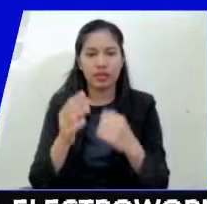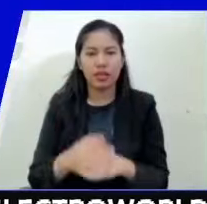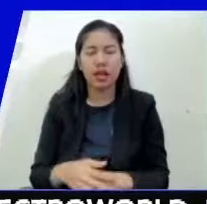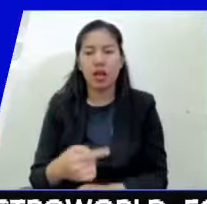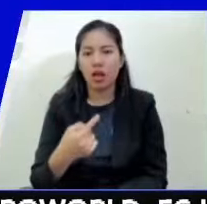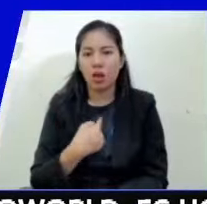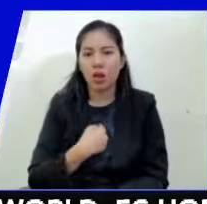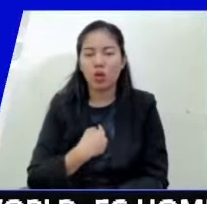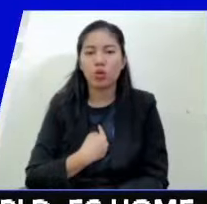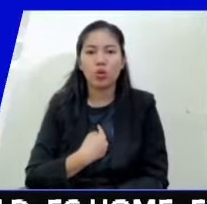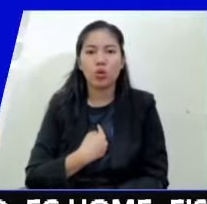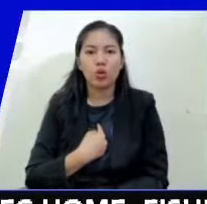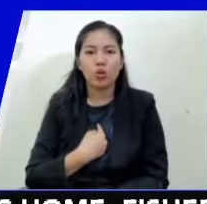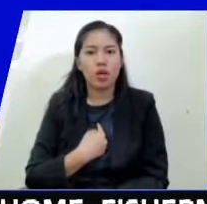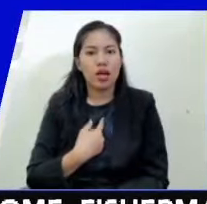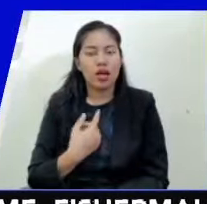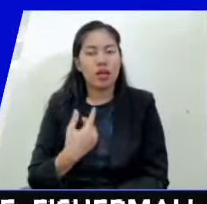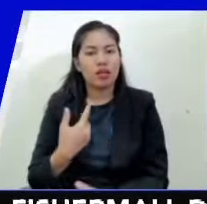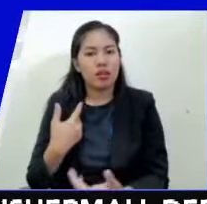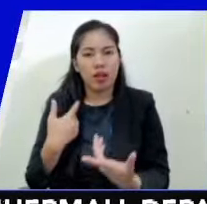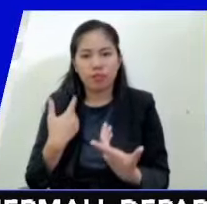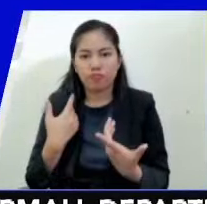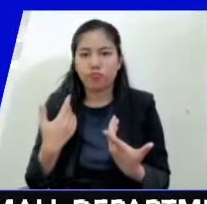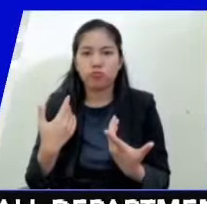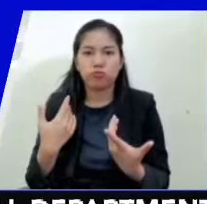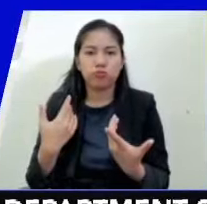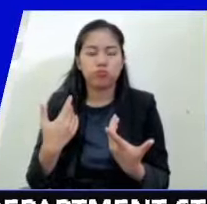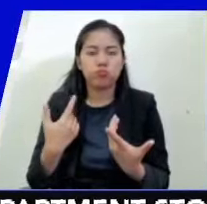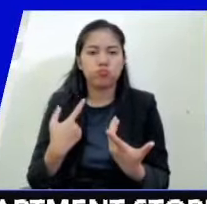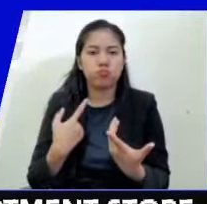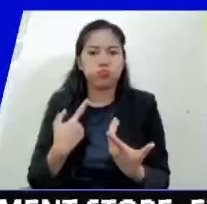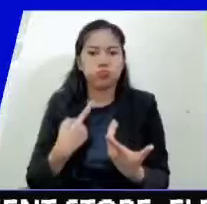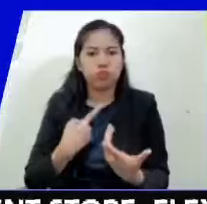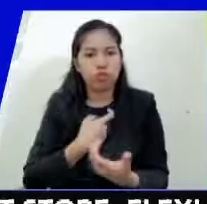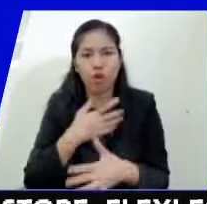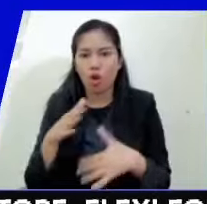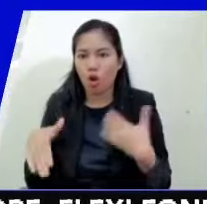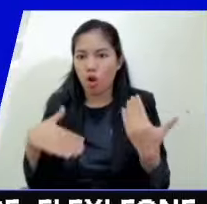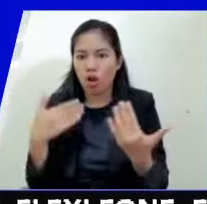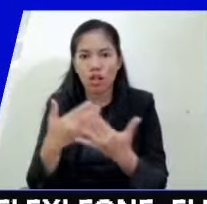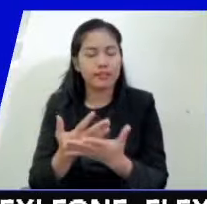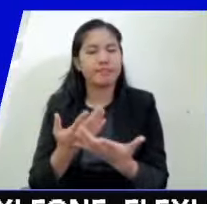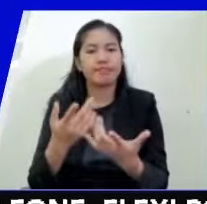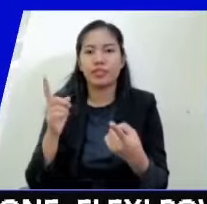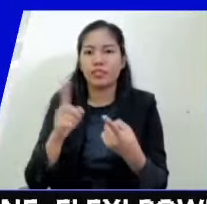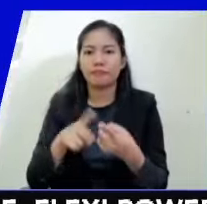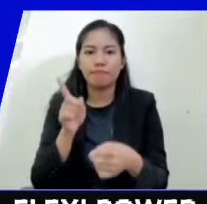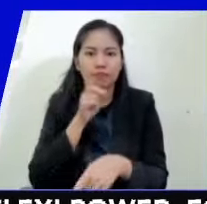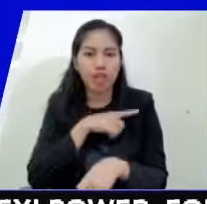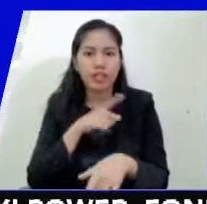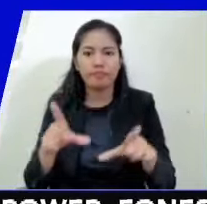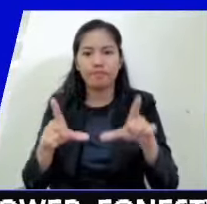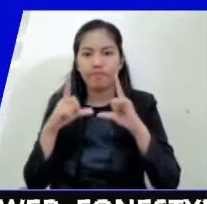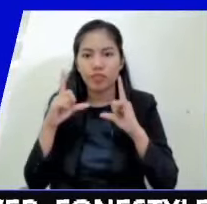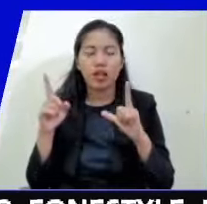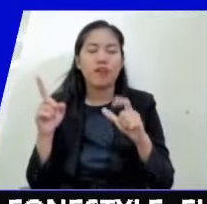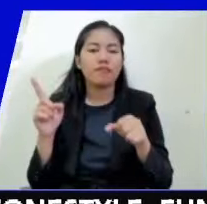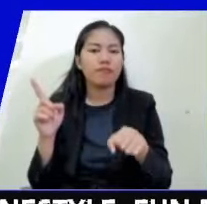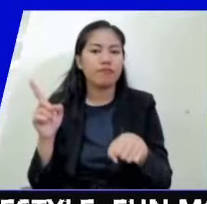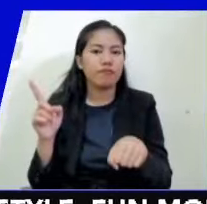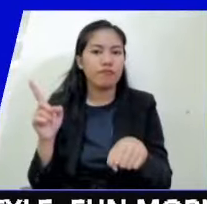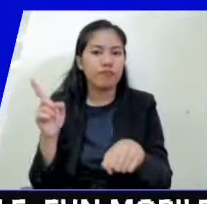sinasaktan sa lahat ng paraan ng mga fse accusation fse allegations na Ayaw naman